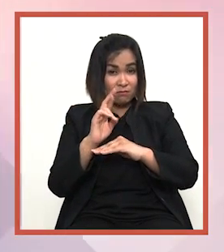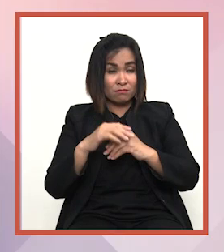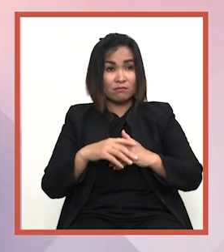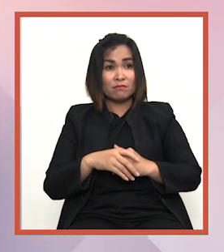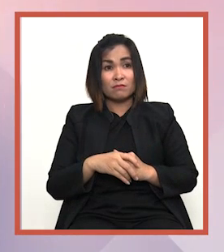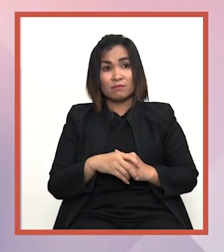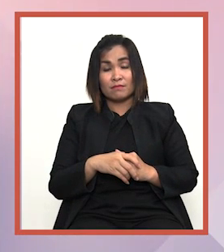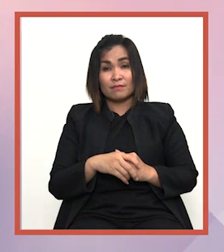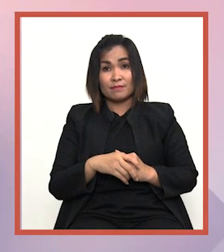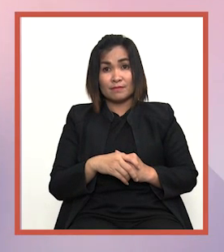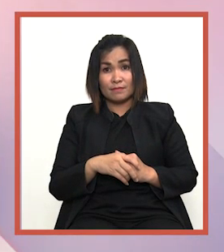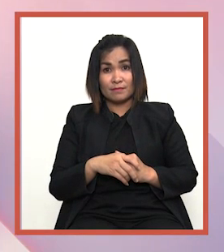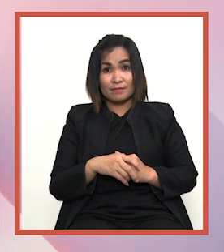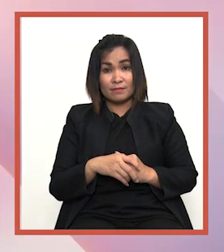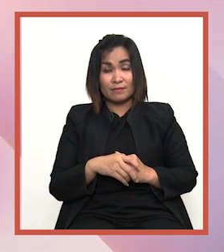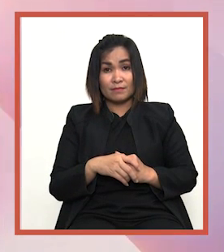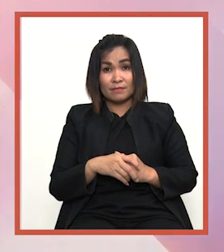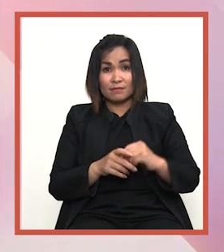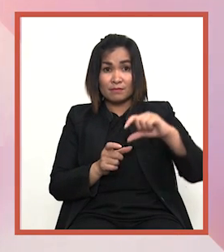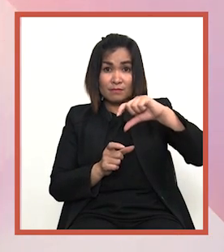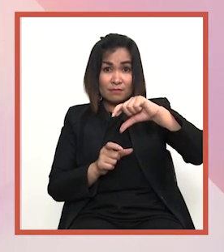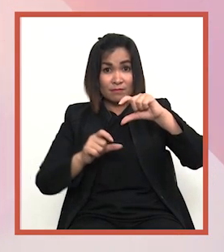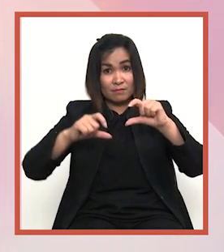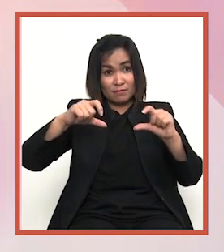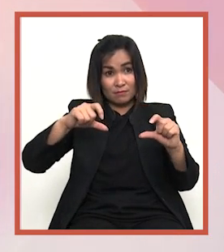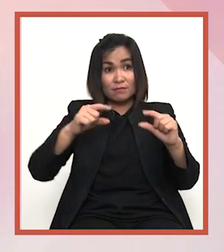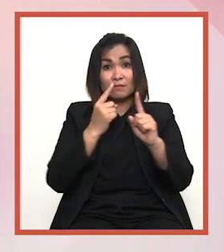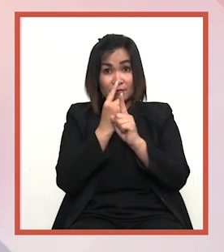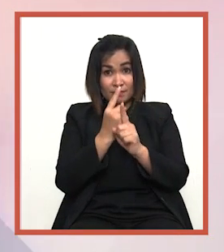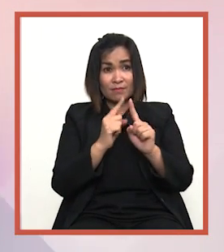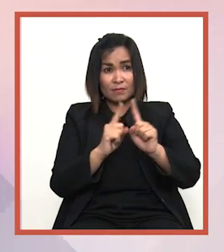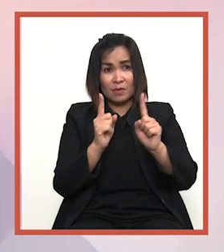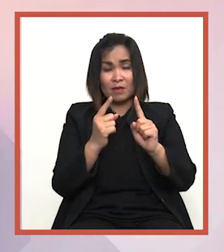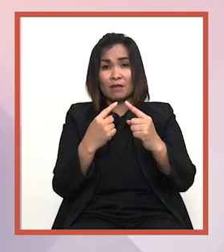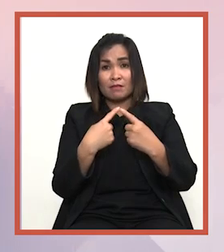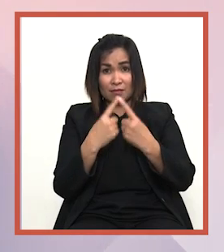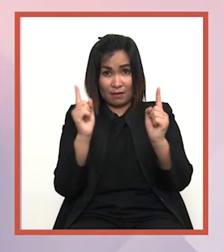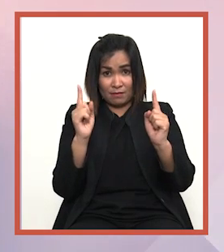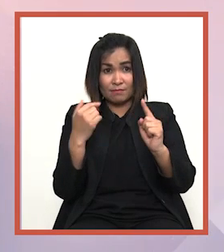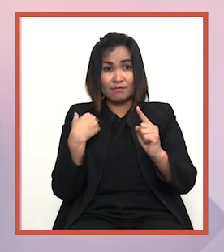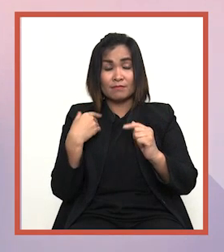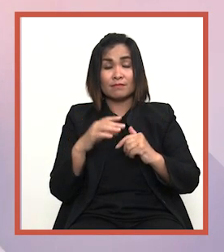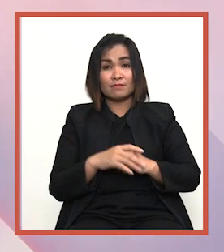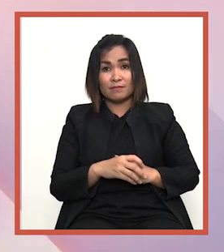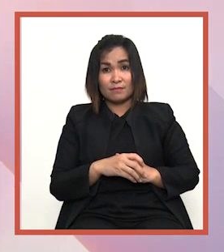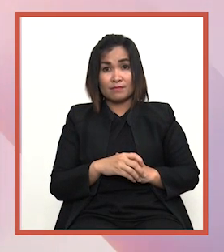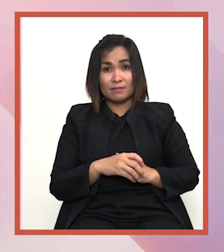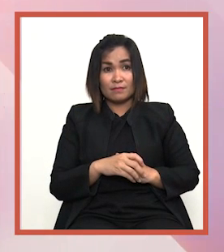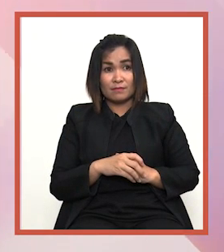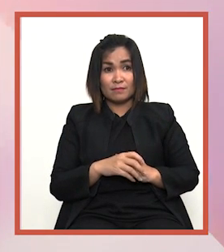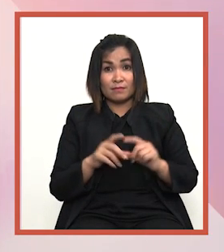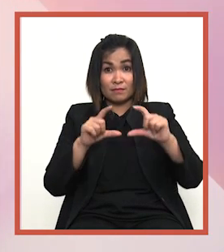อนถ้าเป็นสัญลักษณ์ของตัวต้านทานนะครับก็จะเป็นตามแนวขีดนะครับแต่อันนี้จะขวางแนวขีดอยู่อันนี้